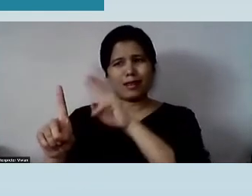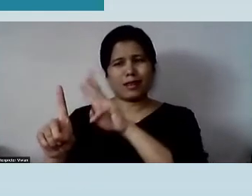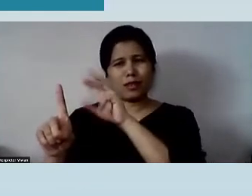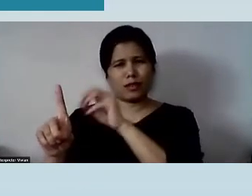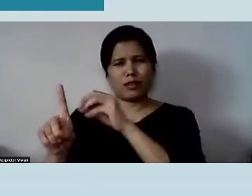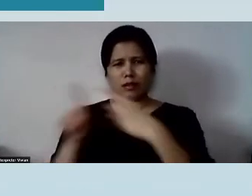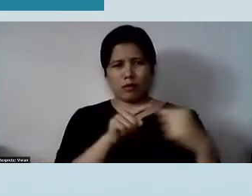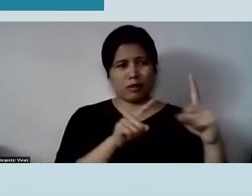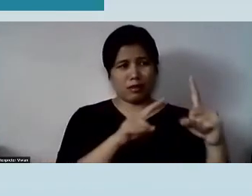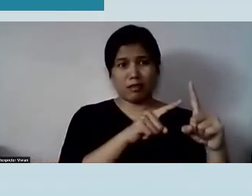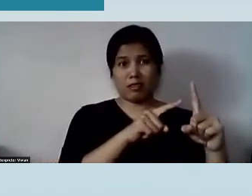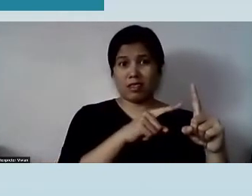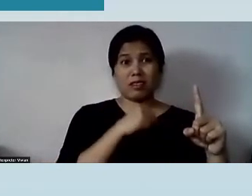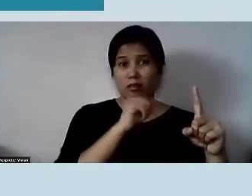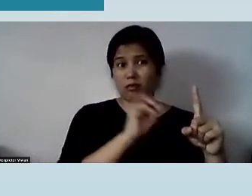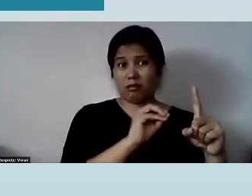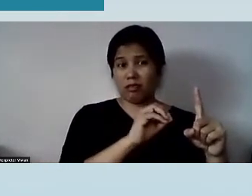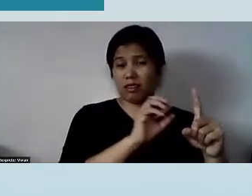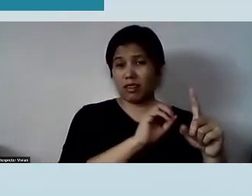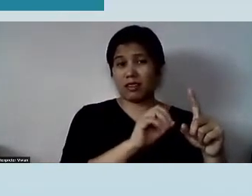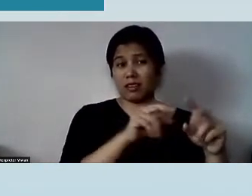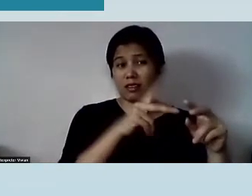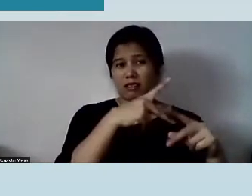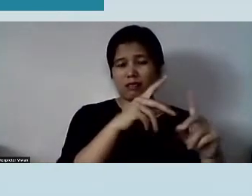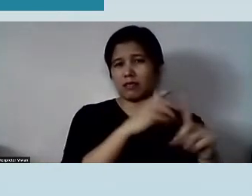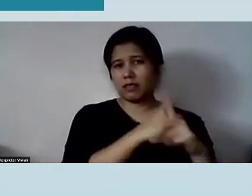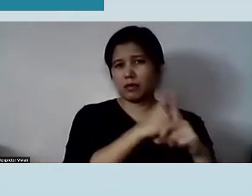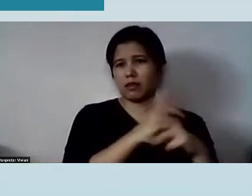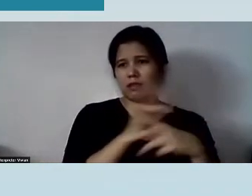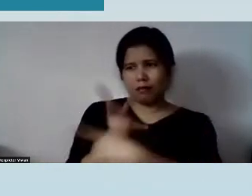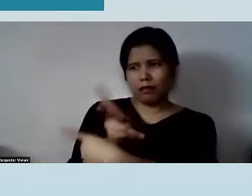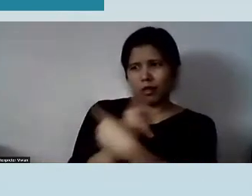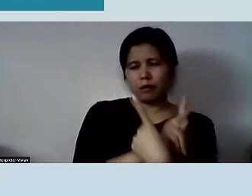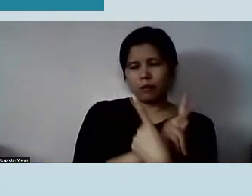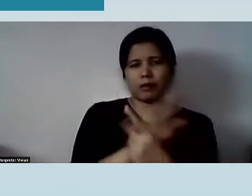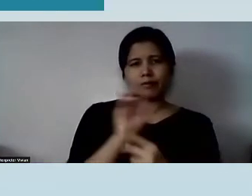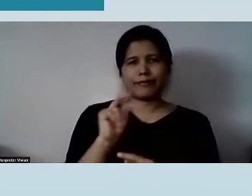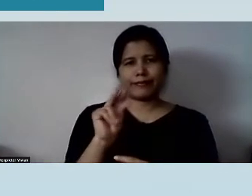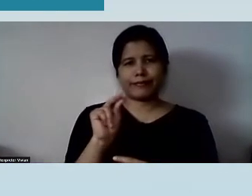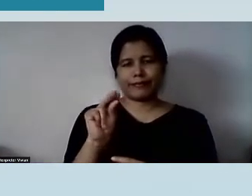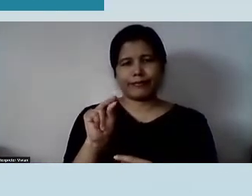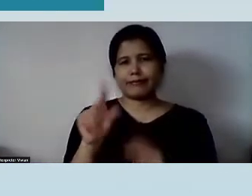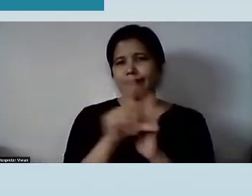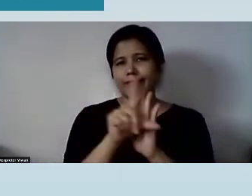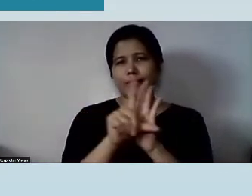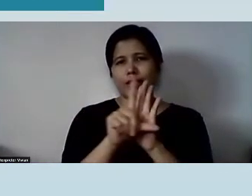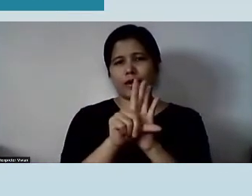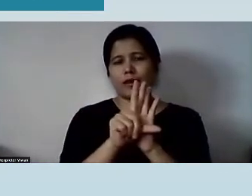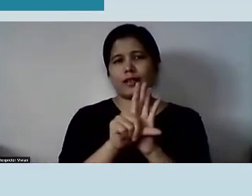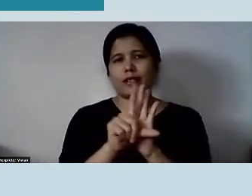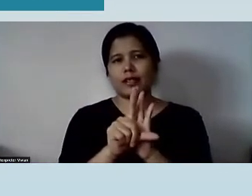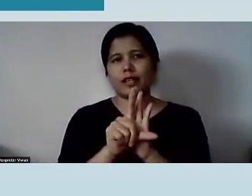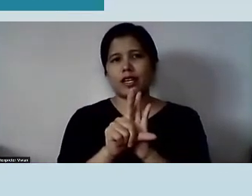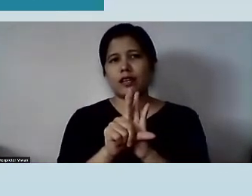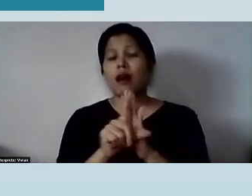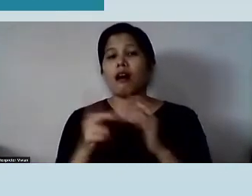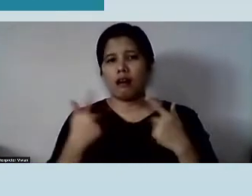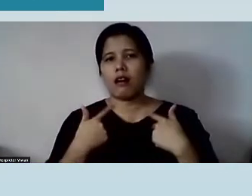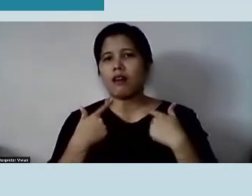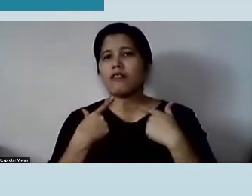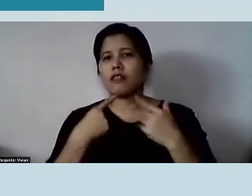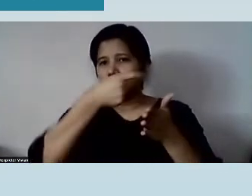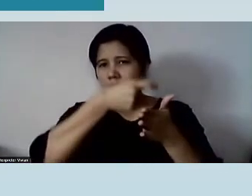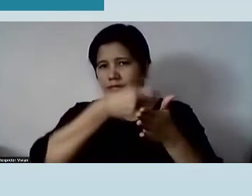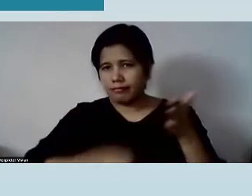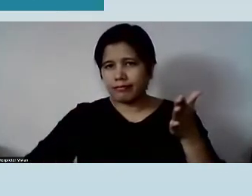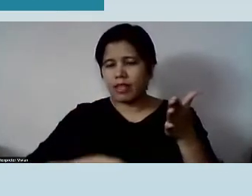ko kanina, you will be liable for violation of the law. No? May penalty din kayo na not less than